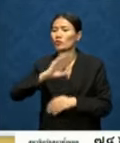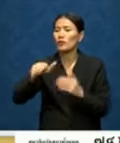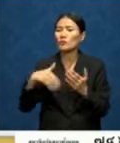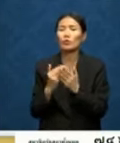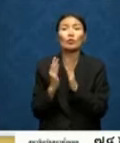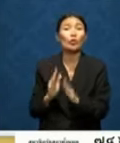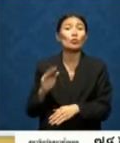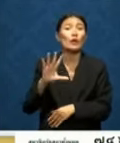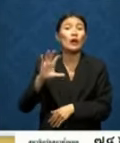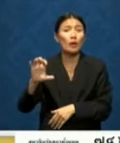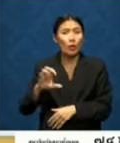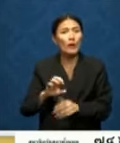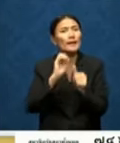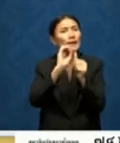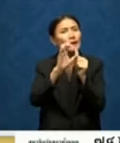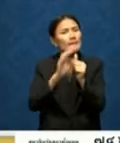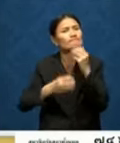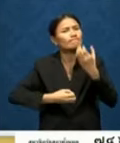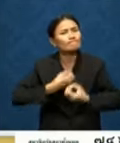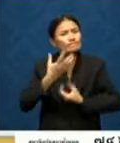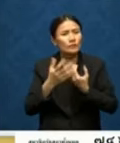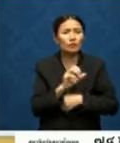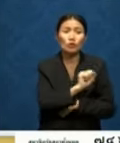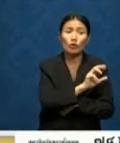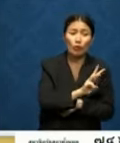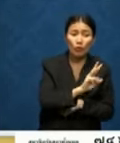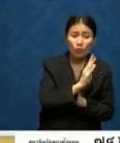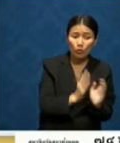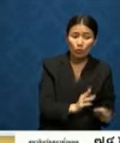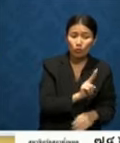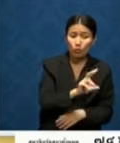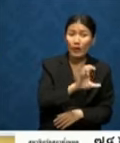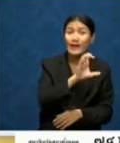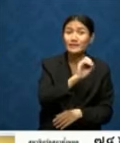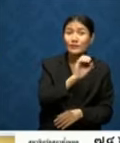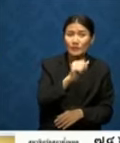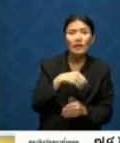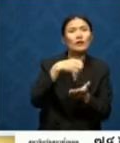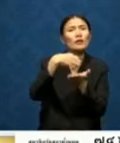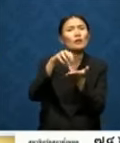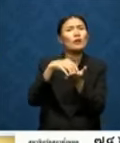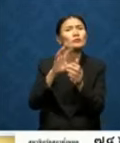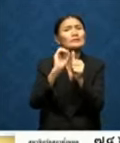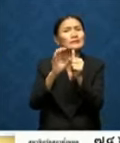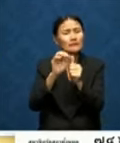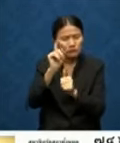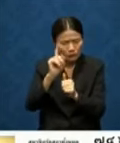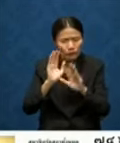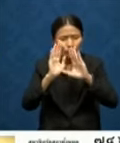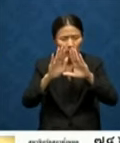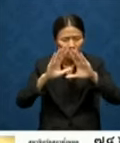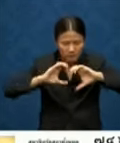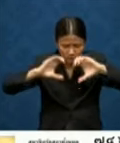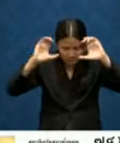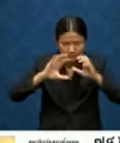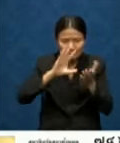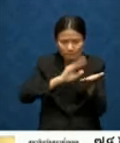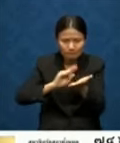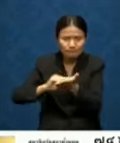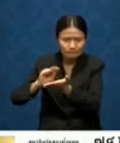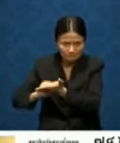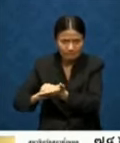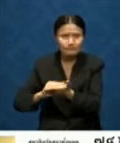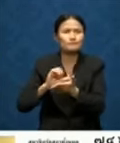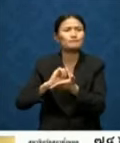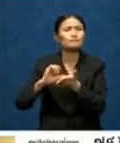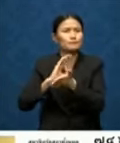คนและเพื่อนสมาชิสอวอ 250 คนทุกคนมีเจตนาดีกัประเทศส่ที่สำคญครัสุดท้ายรัฐบ